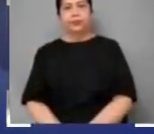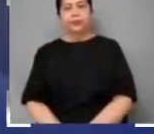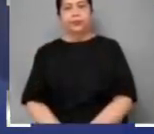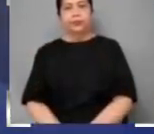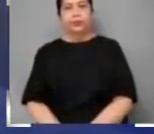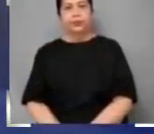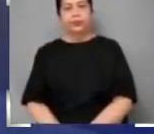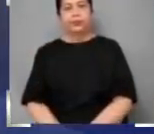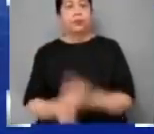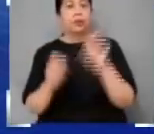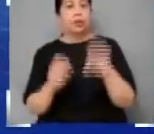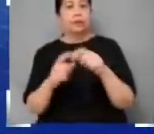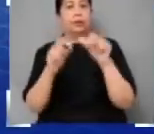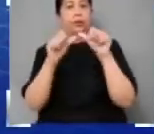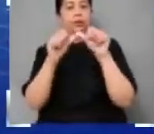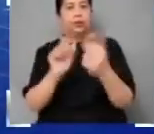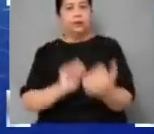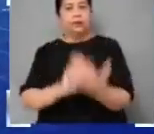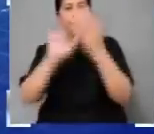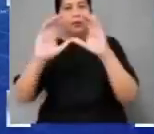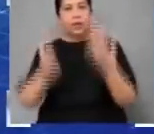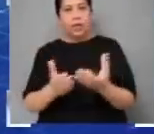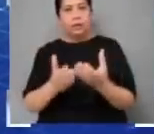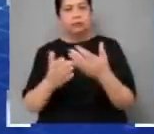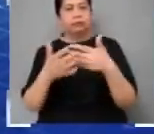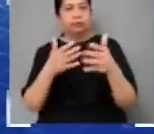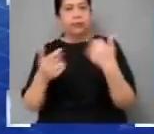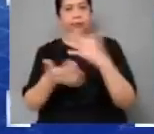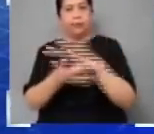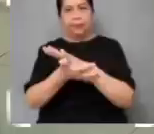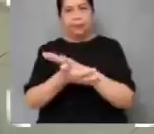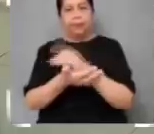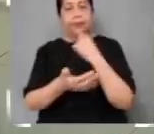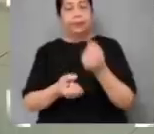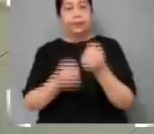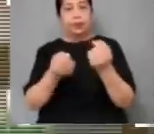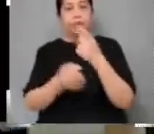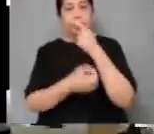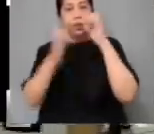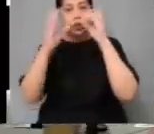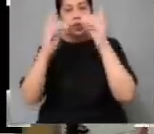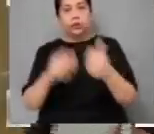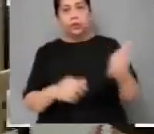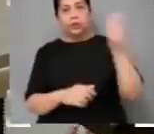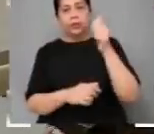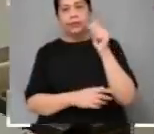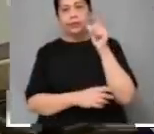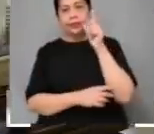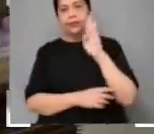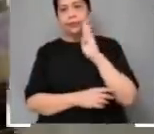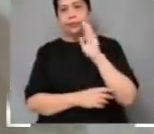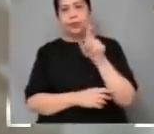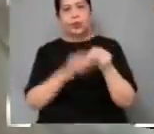Dapat ipagpatuloy ang face-to-face classes sa kabila ng COVID-19 pandemic. Sinabi po yan ni Education Secretary Leonor Briones nang tanungin sa Talk